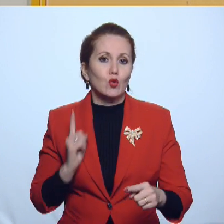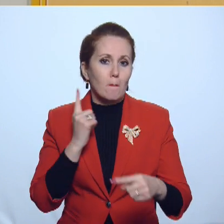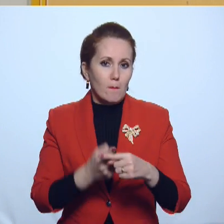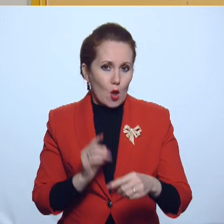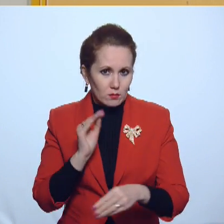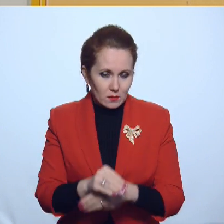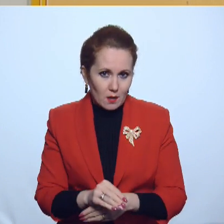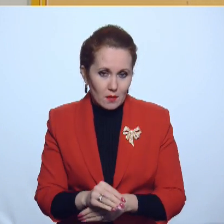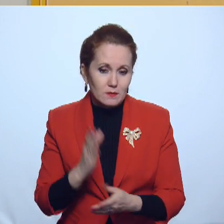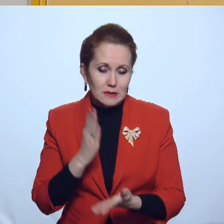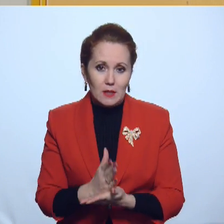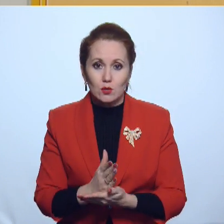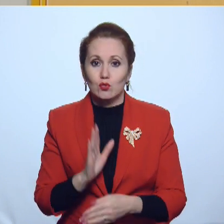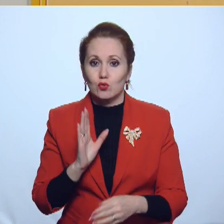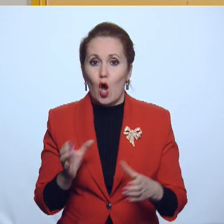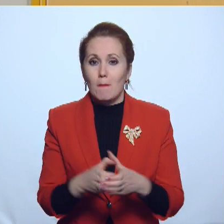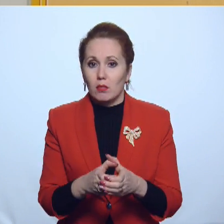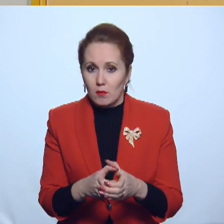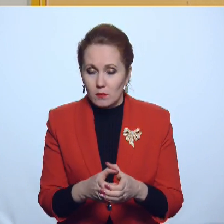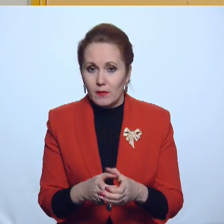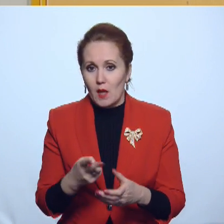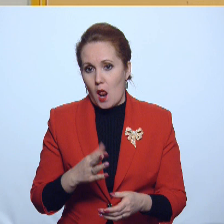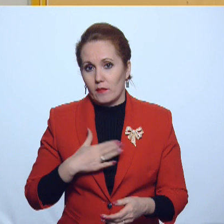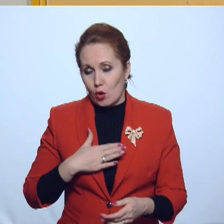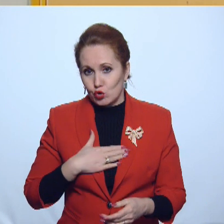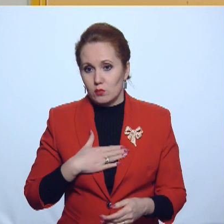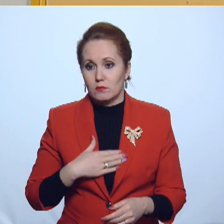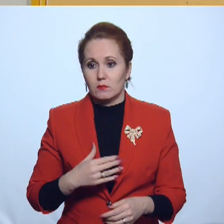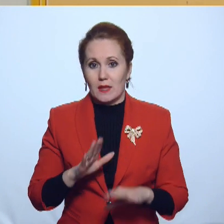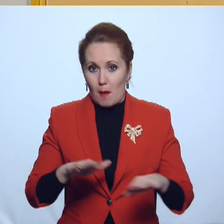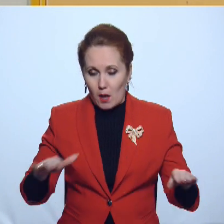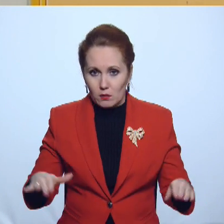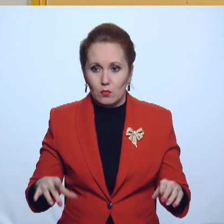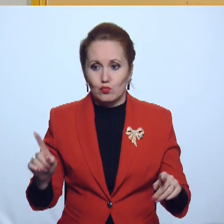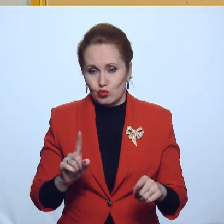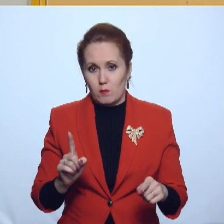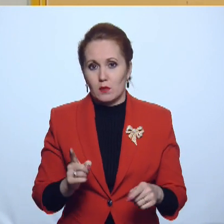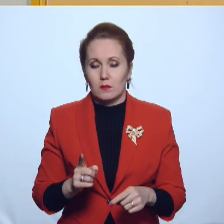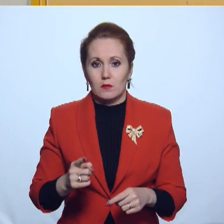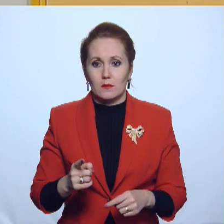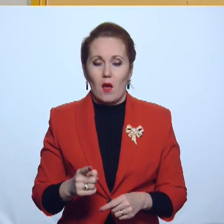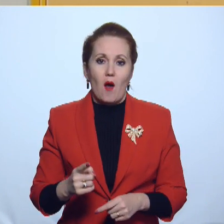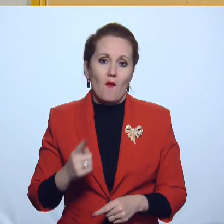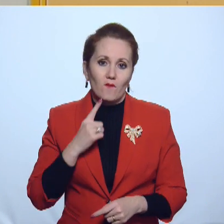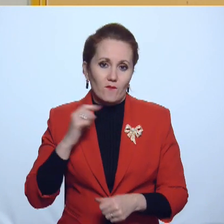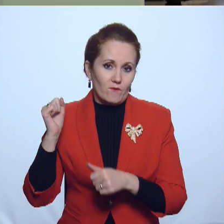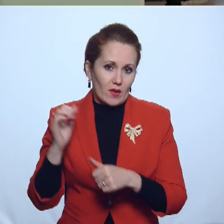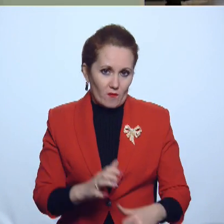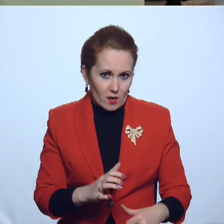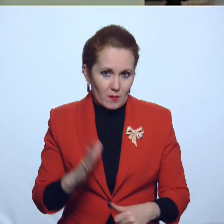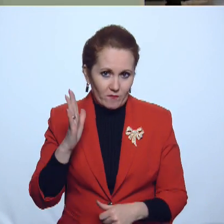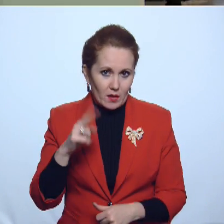дополнительно поставлены команды для наших призывников, чтобы по плану отправить. Это воздушно-десантные